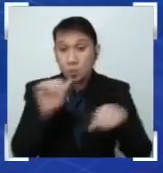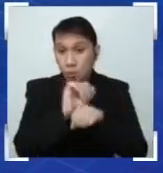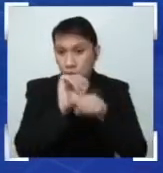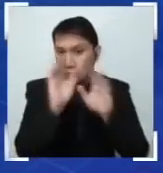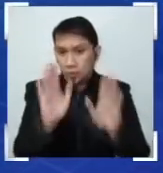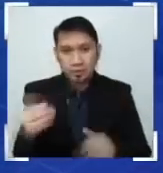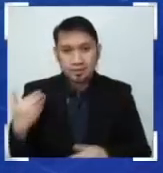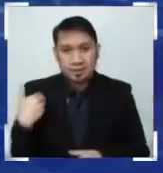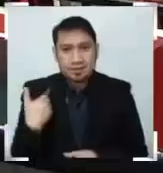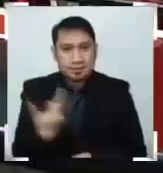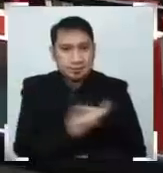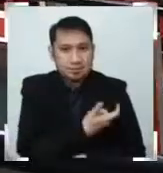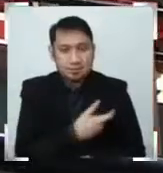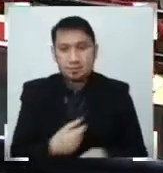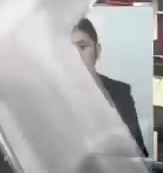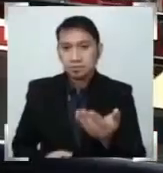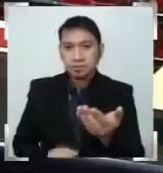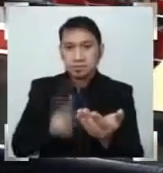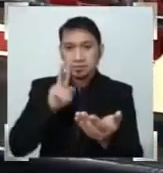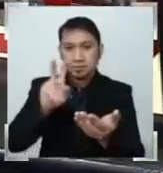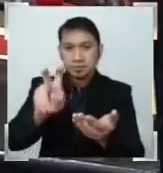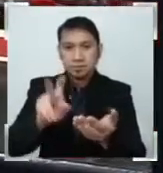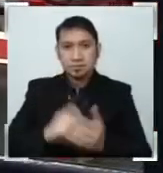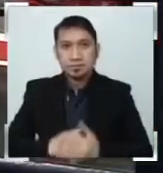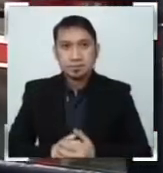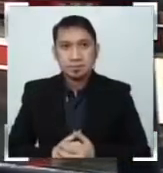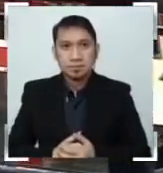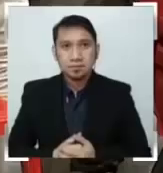si Ian Cruz.